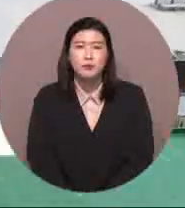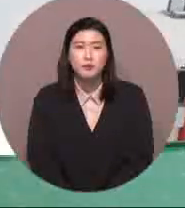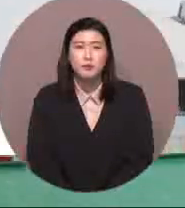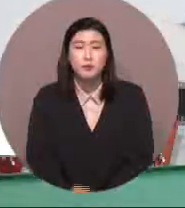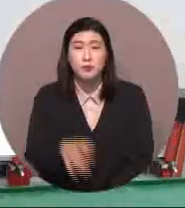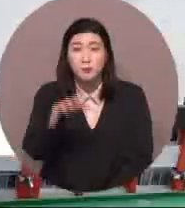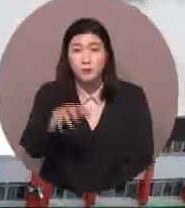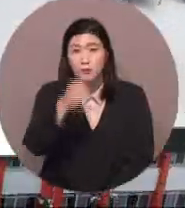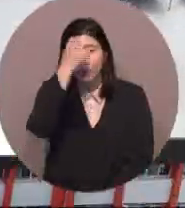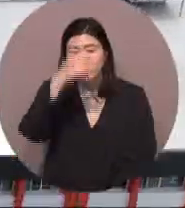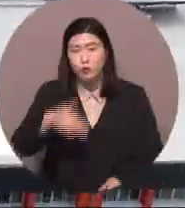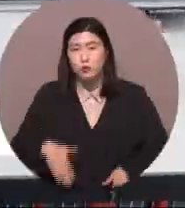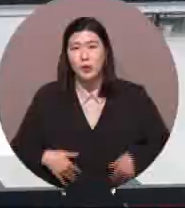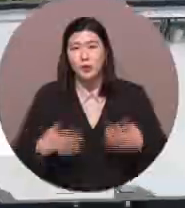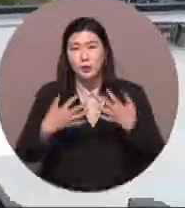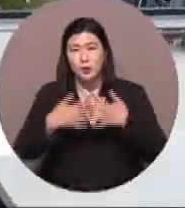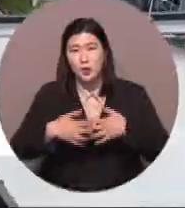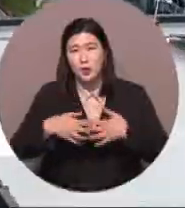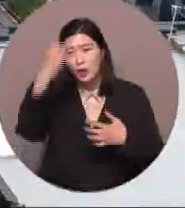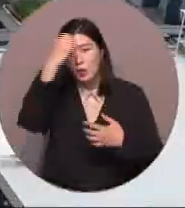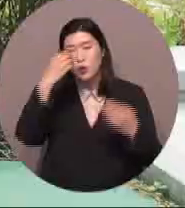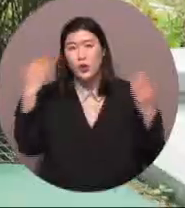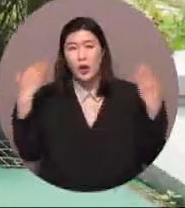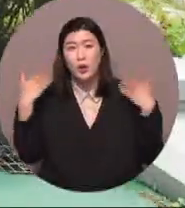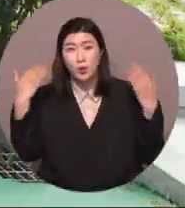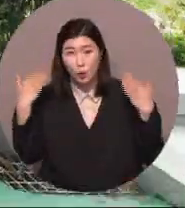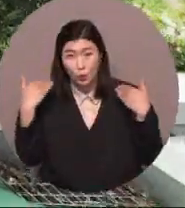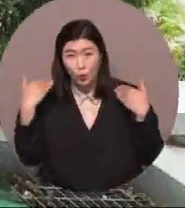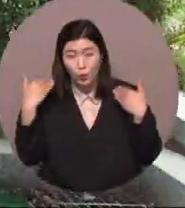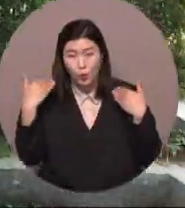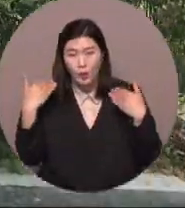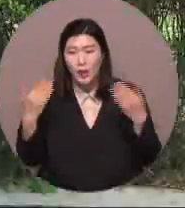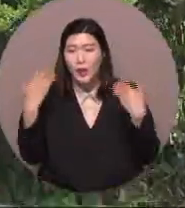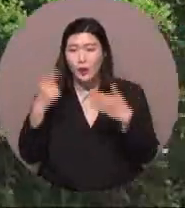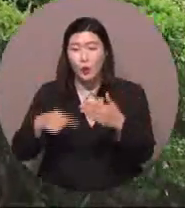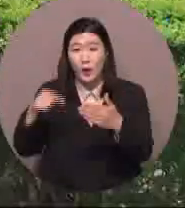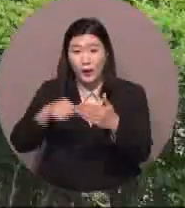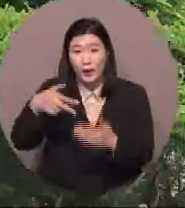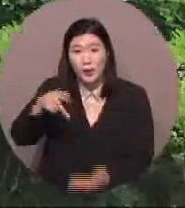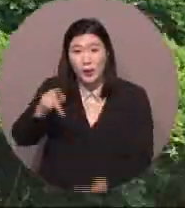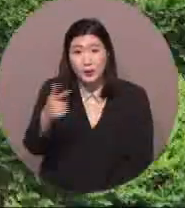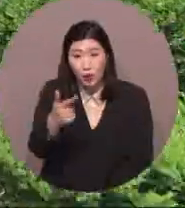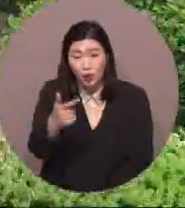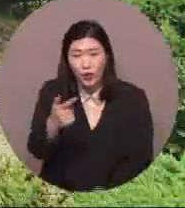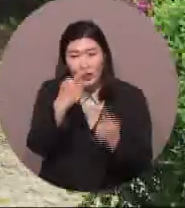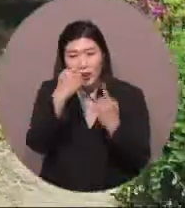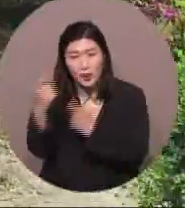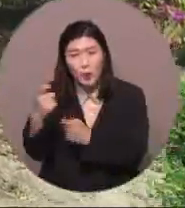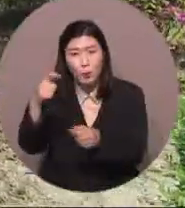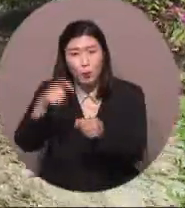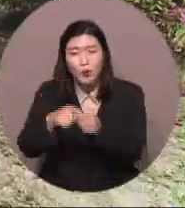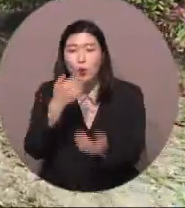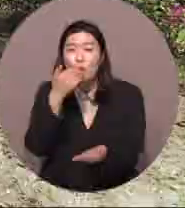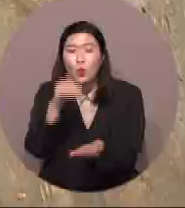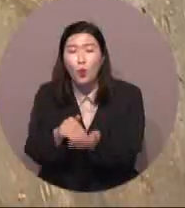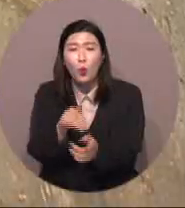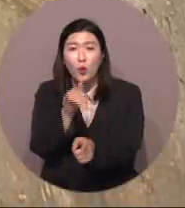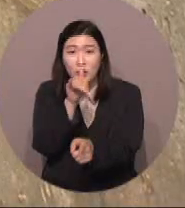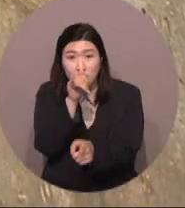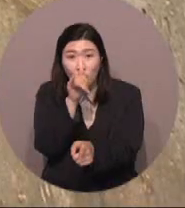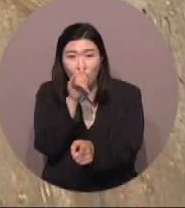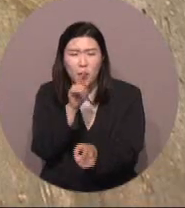충남 기계 고등학교 최근 이곳에는 시민 제보로 전두환 방문을 기념하는 비석이 설치돼 있다는 사실이 알려지면서